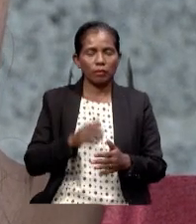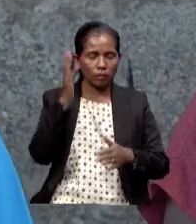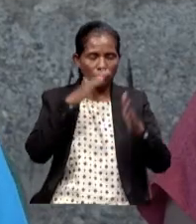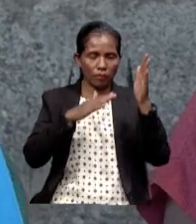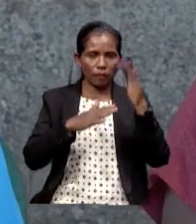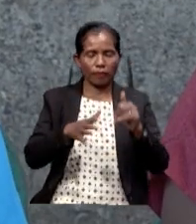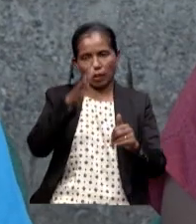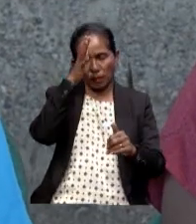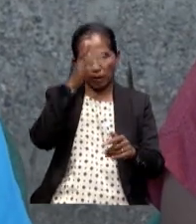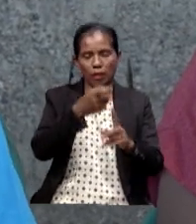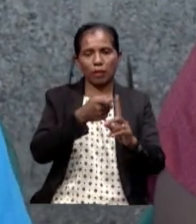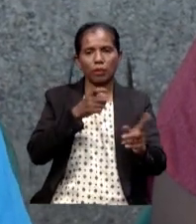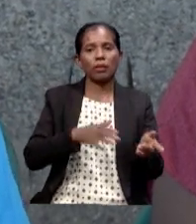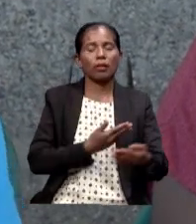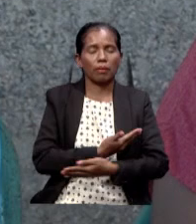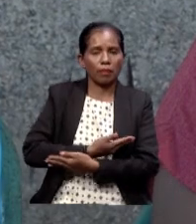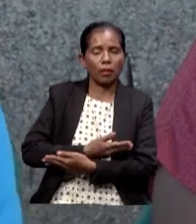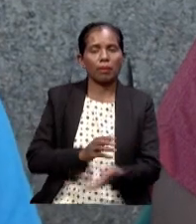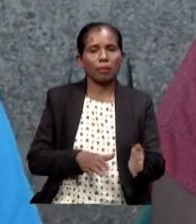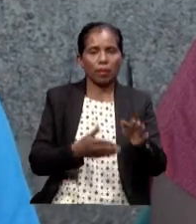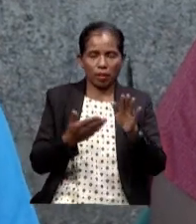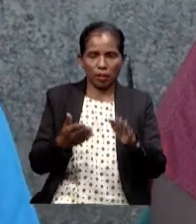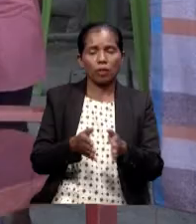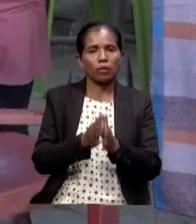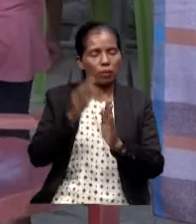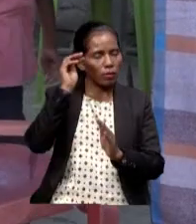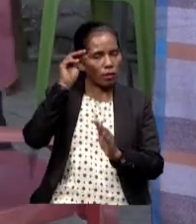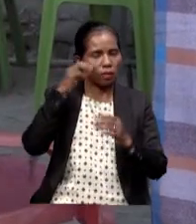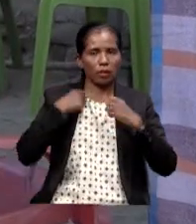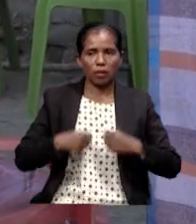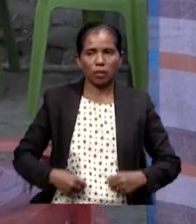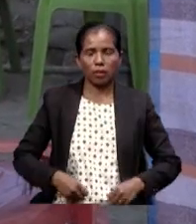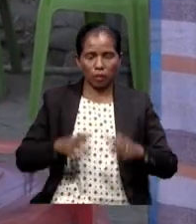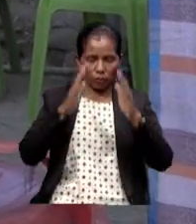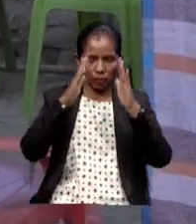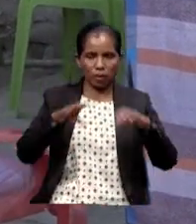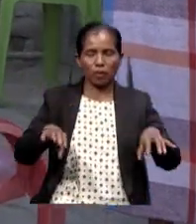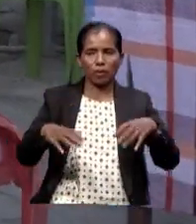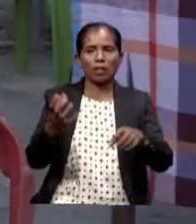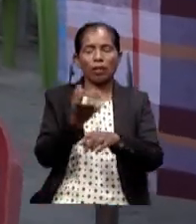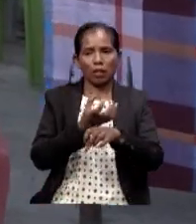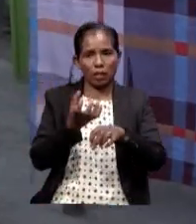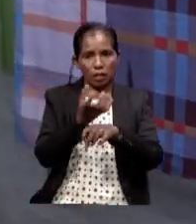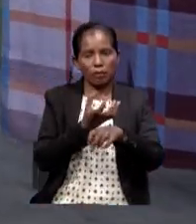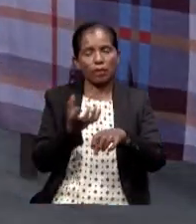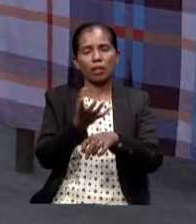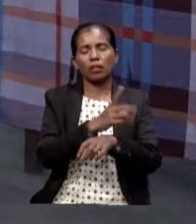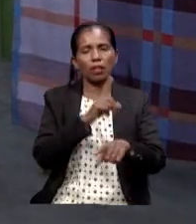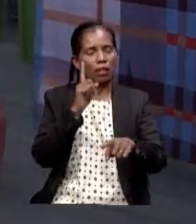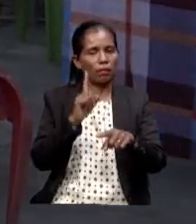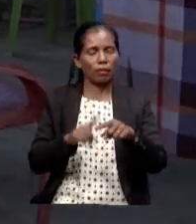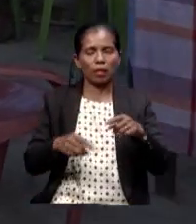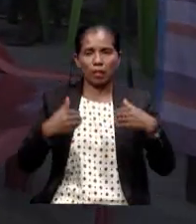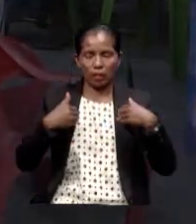a Manusi Matebian Miquela Soares Guterres, husu ba Ministério da Saúde a tua atenção ba serviço ambulância, nune ba futuro la bela acontece